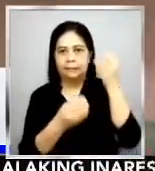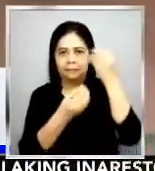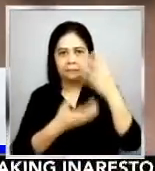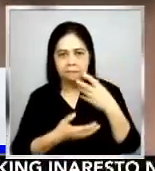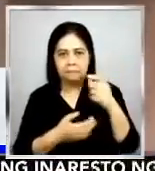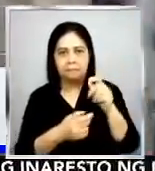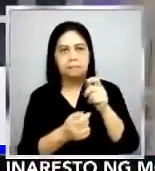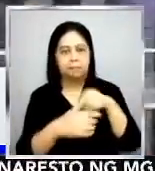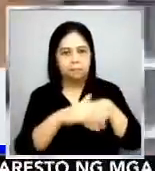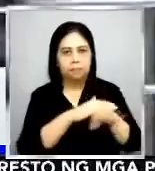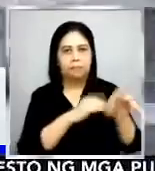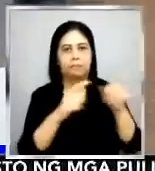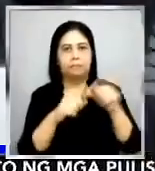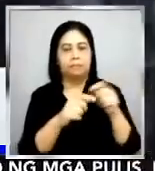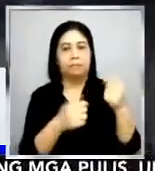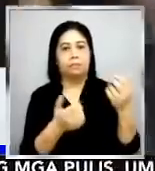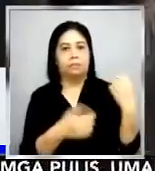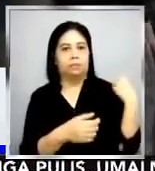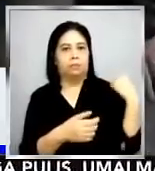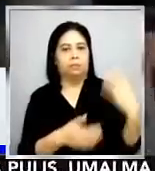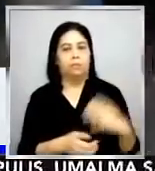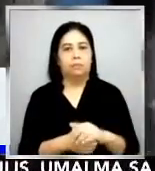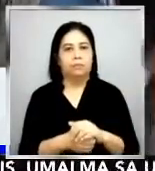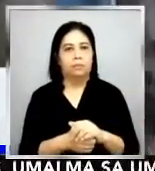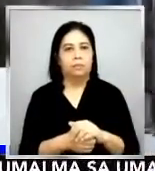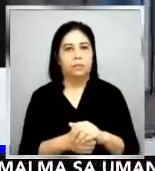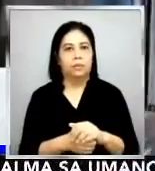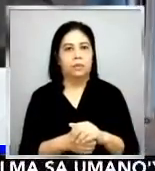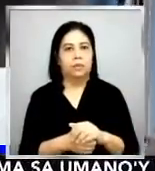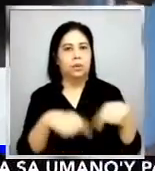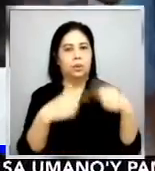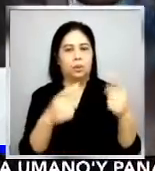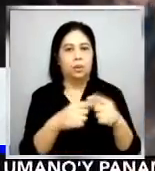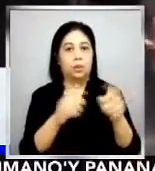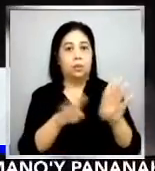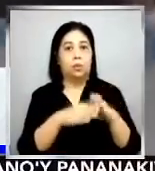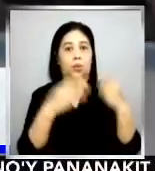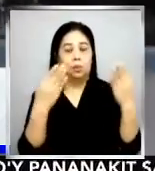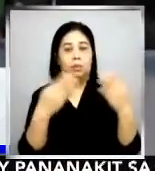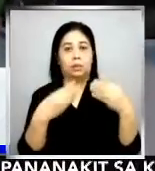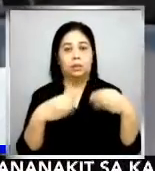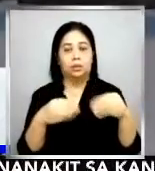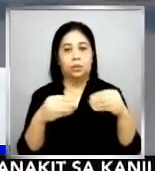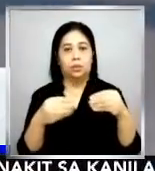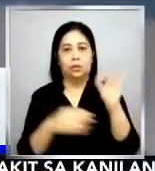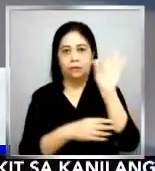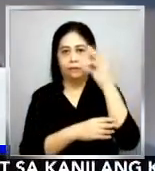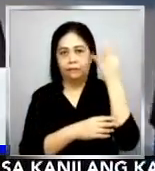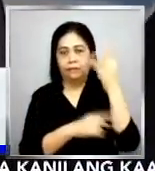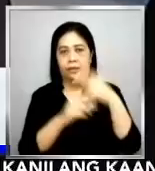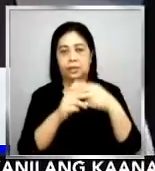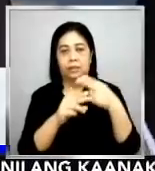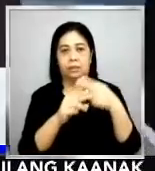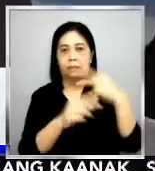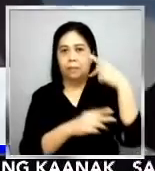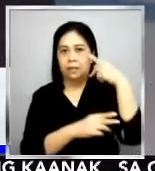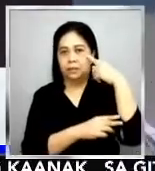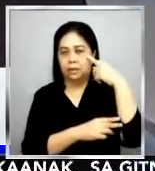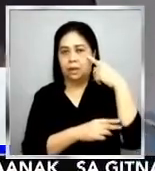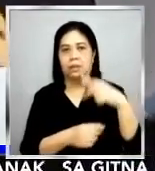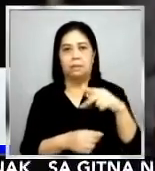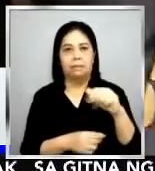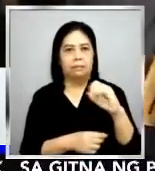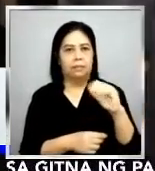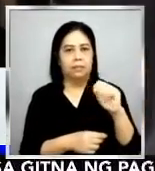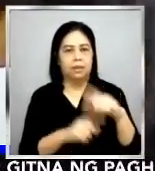ang mga operatiba. Nahuli habang nagbubukas ng kanyang tindahan ang French national na si Pascal Didier Guillot, 54 taong